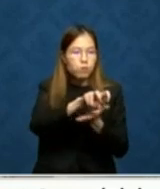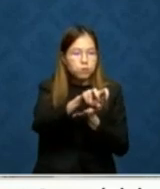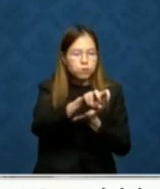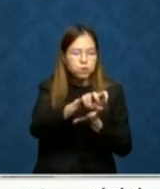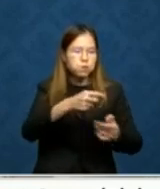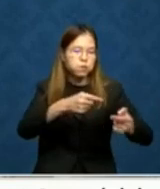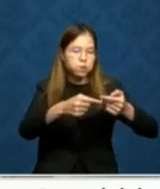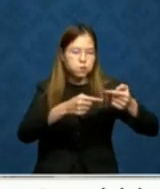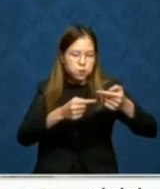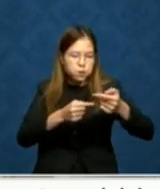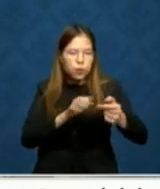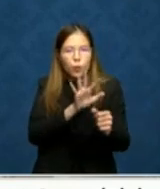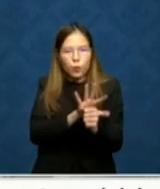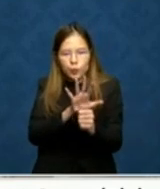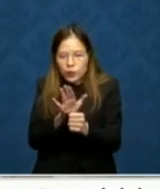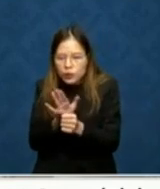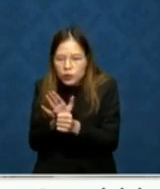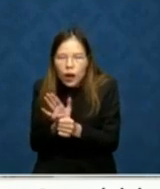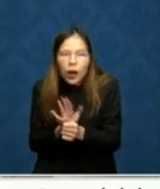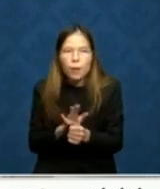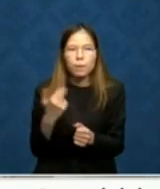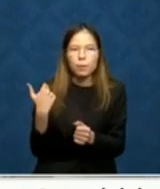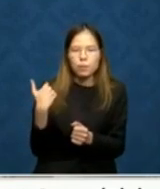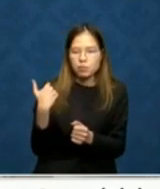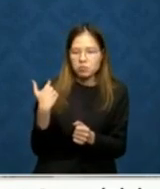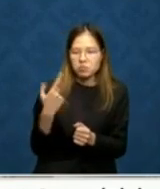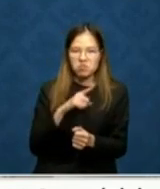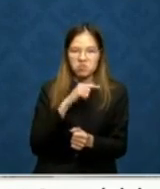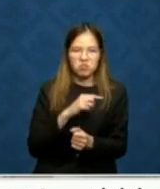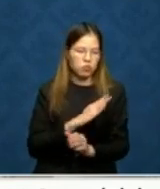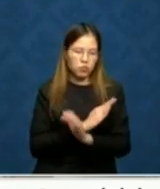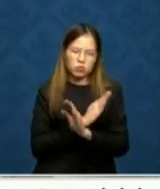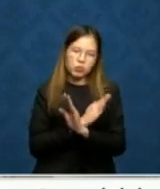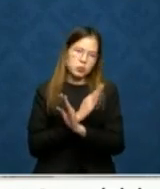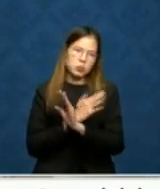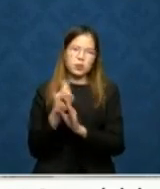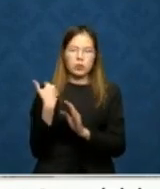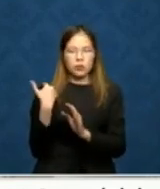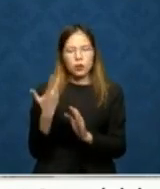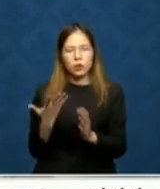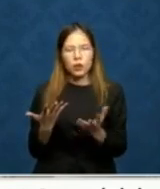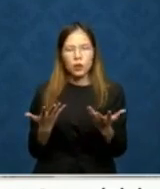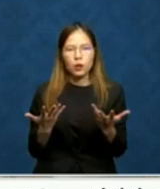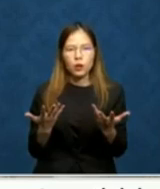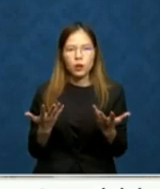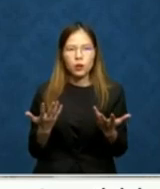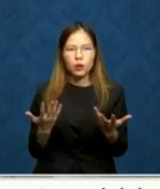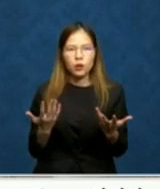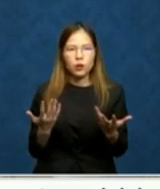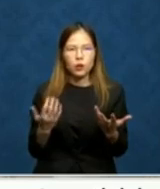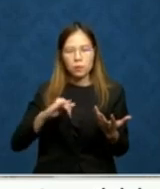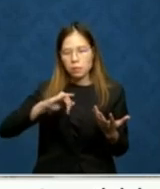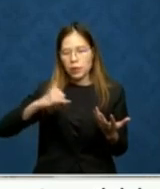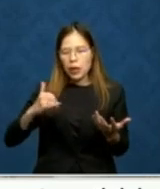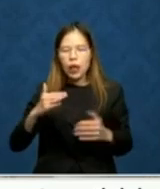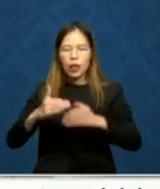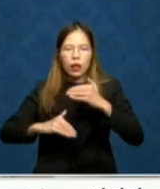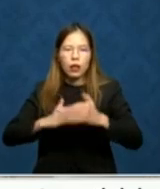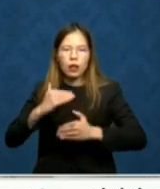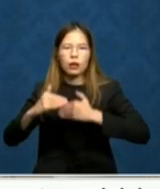ความการติดตามเมื่อวันหนึ่งโดนปฏิเสธมากๆโดนไม่รับการตอบรับมากๆก็สามารถพัฒ